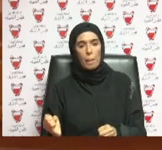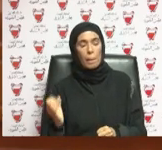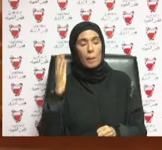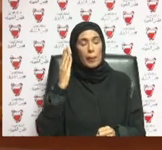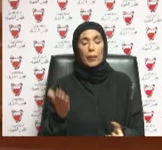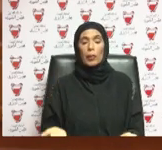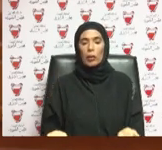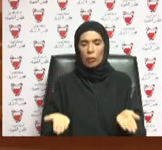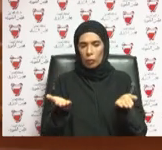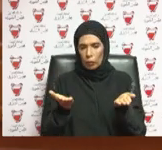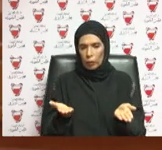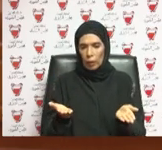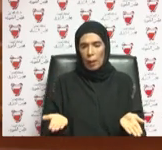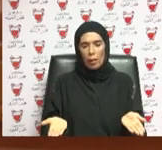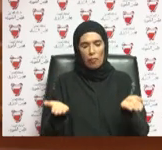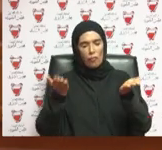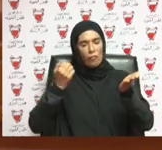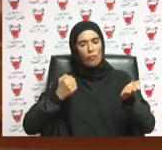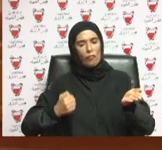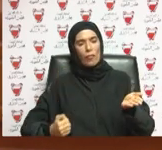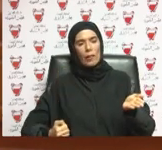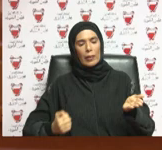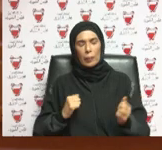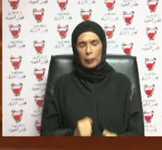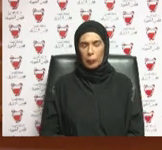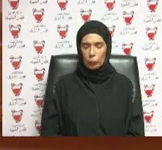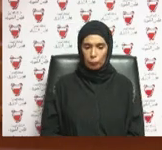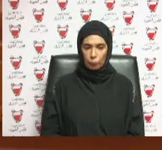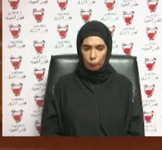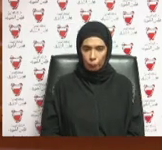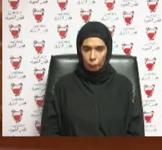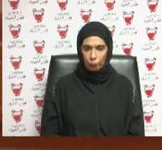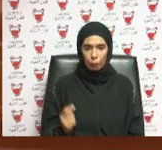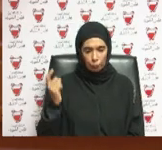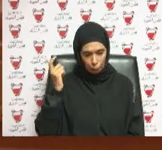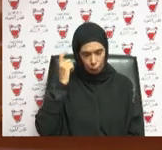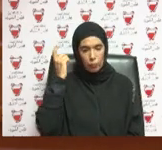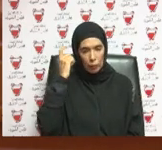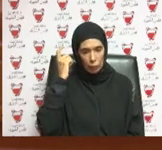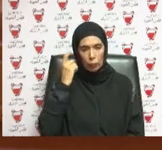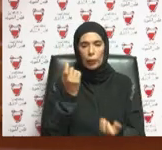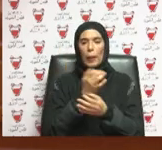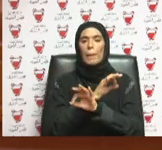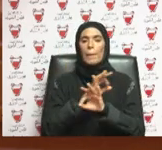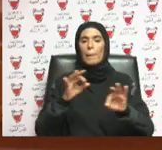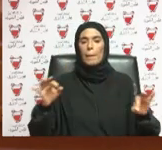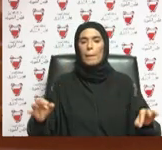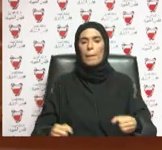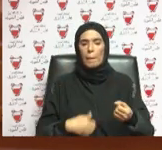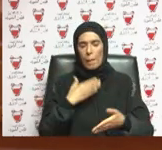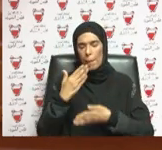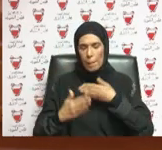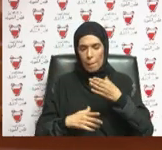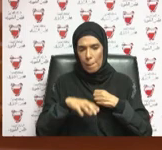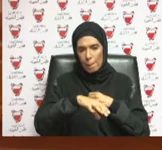النهضوي من أجل رفعة البحرين وعزتها. وكان يدرك إدراكا تاما لعمق العلاقات